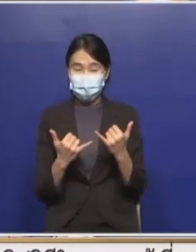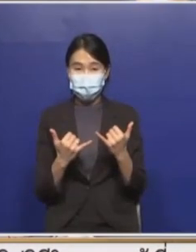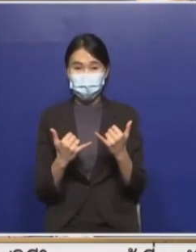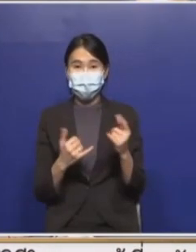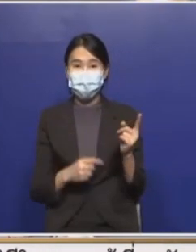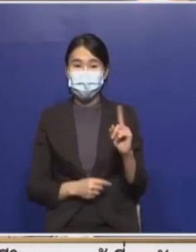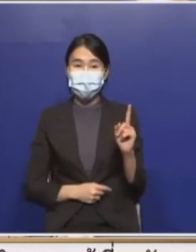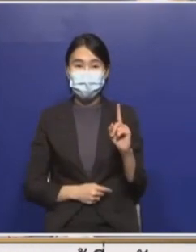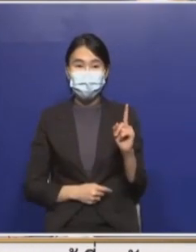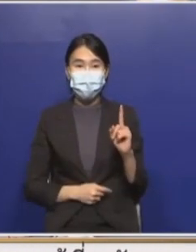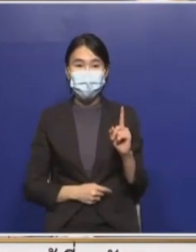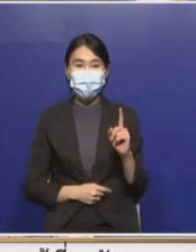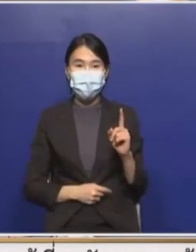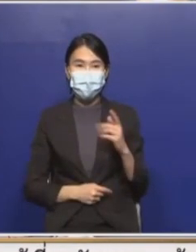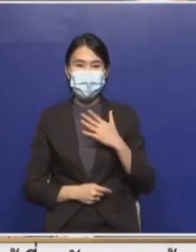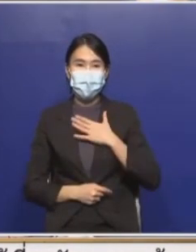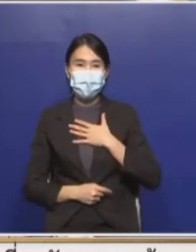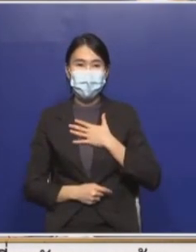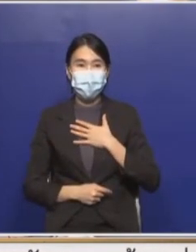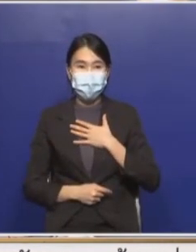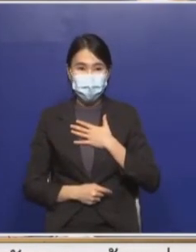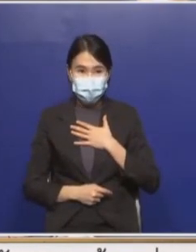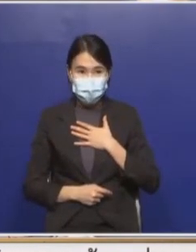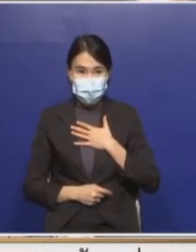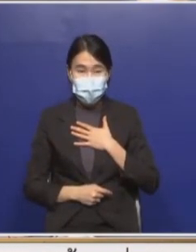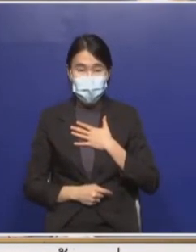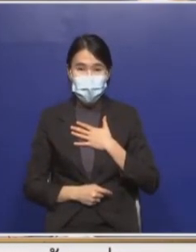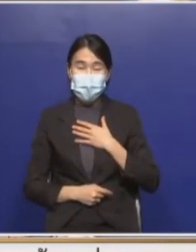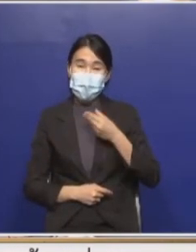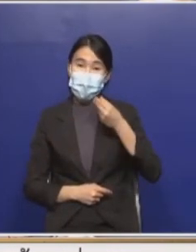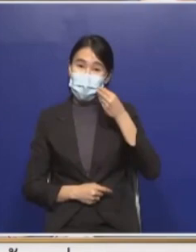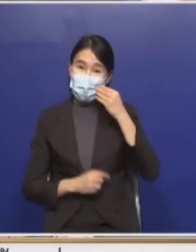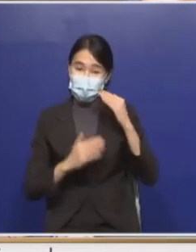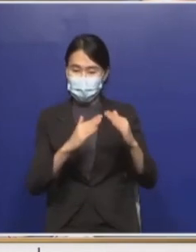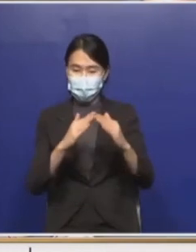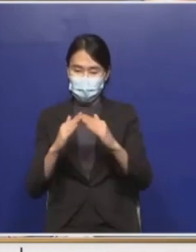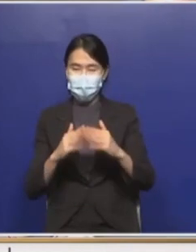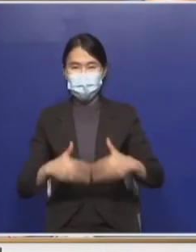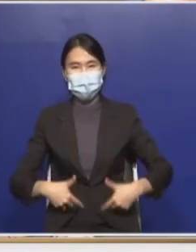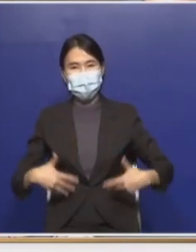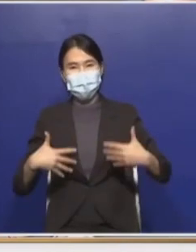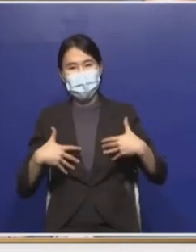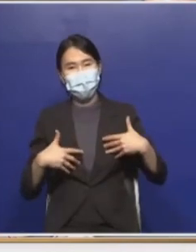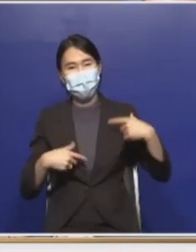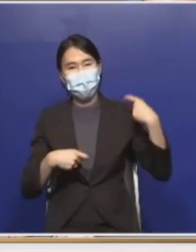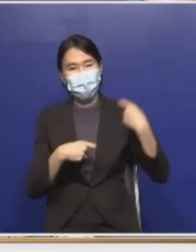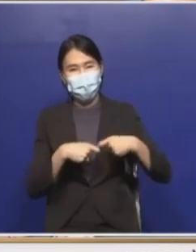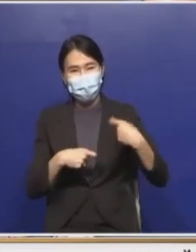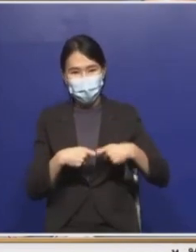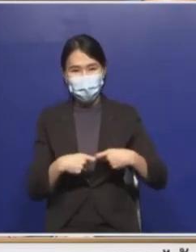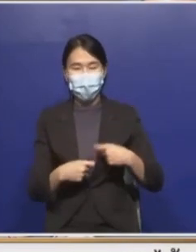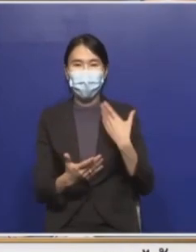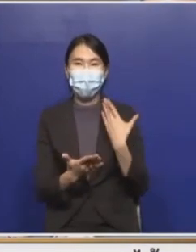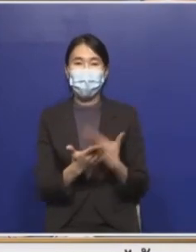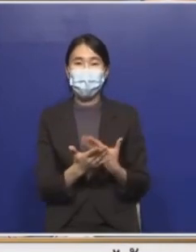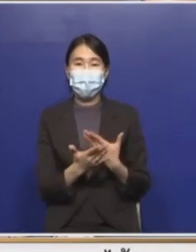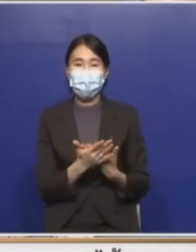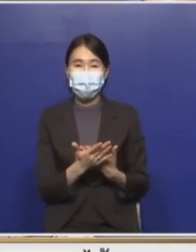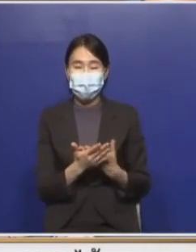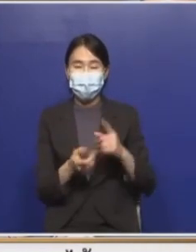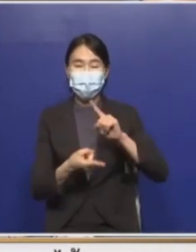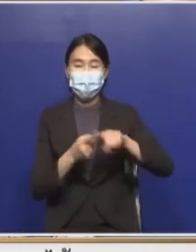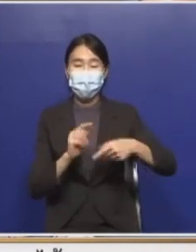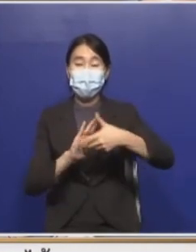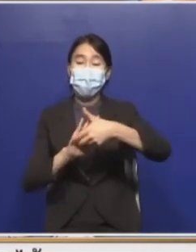ผมบอกแล้วว่าหมู่บ้านลำบากมาก เอาเงินไปให้เขายืมในหมู่บ้าน